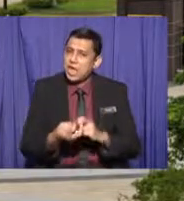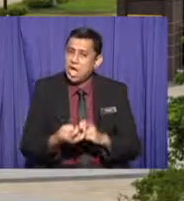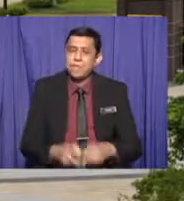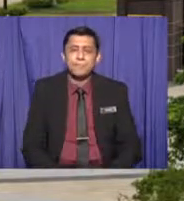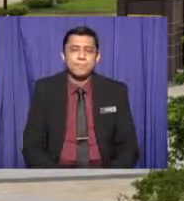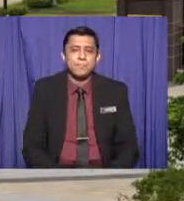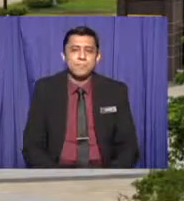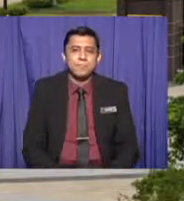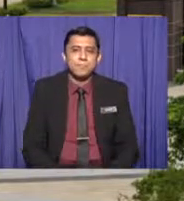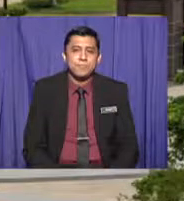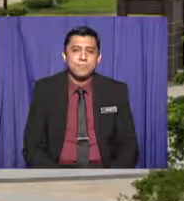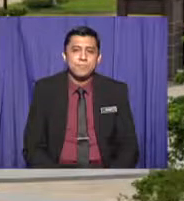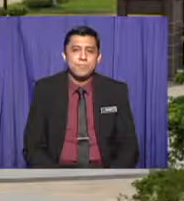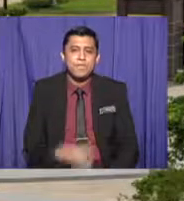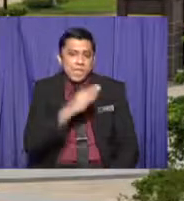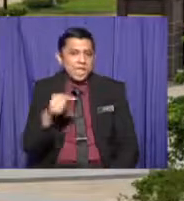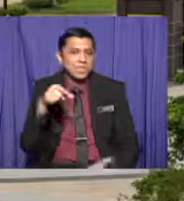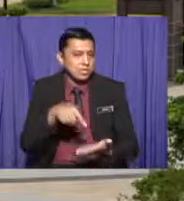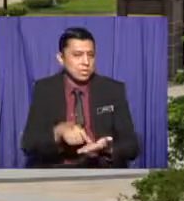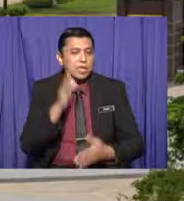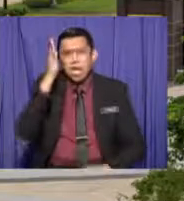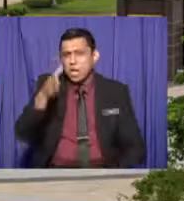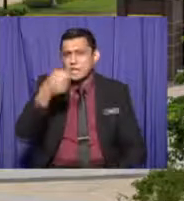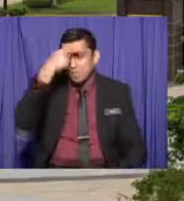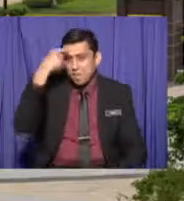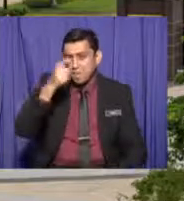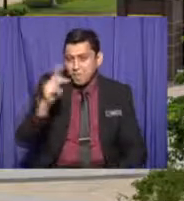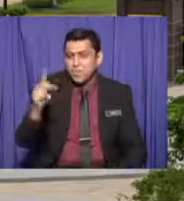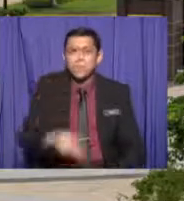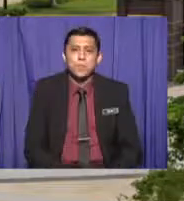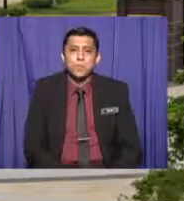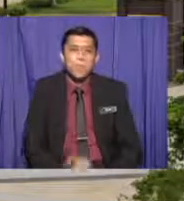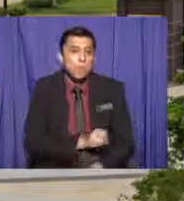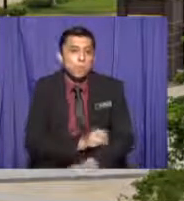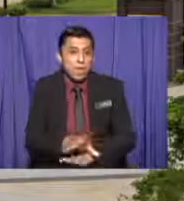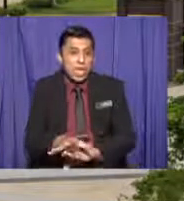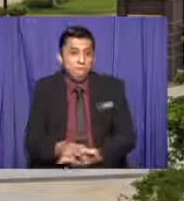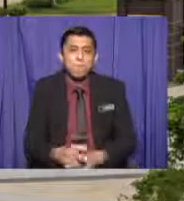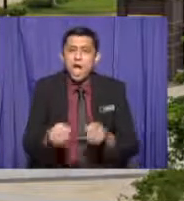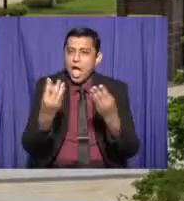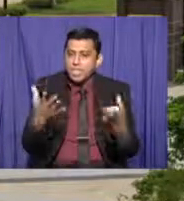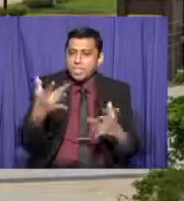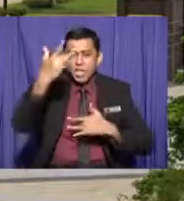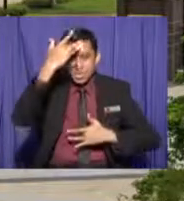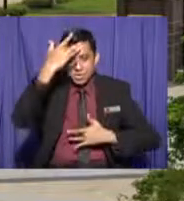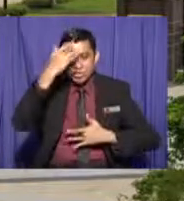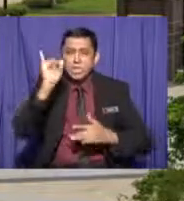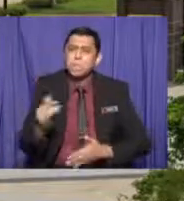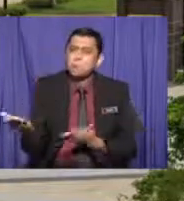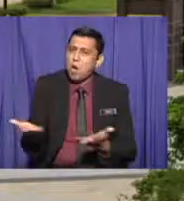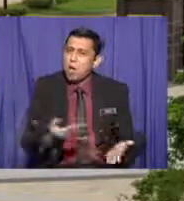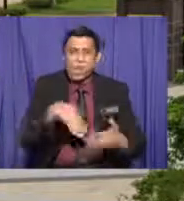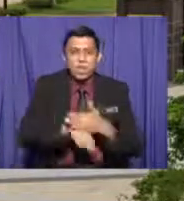sosial. Dan ini akan menyebabkan penularan pelbagai penyakit yang dibawa